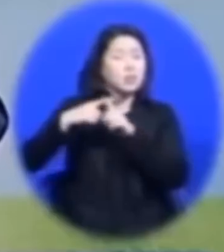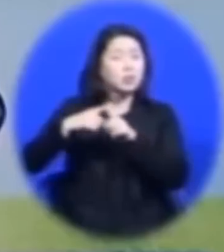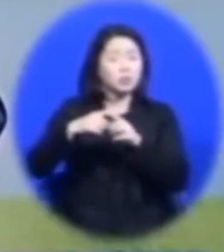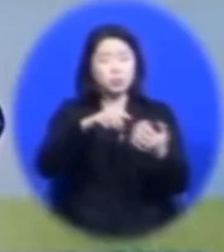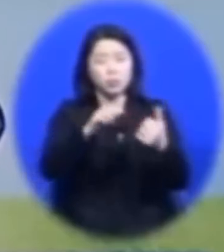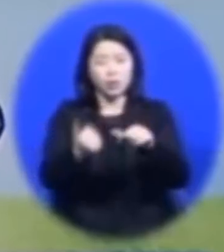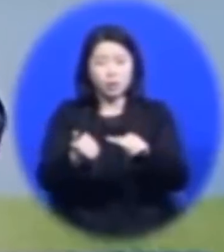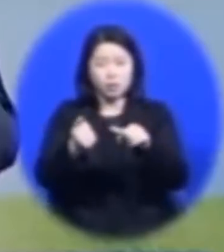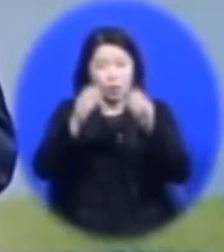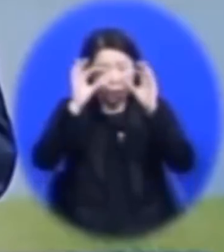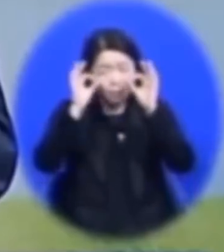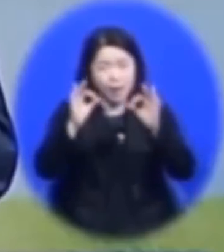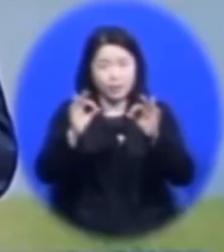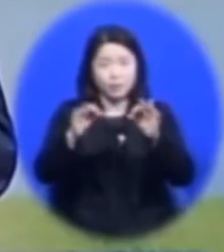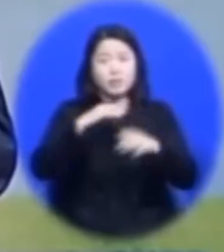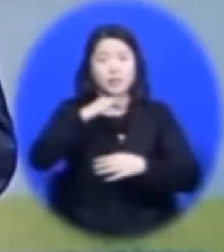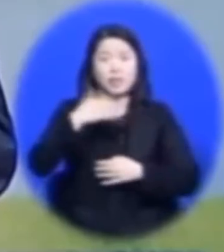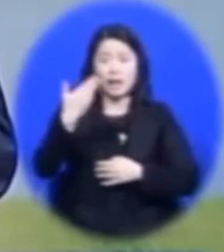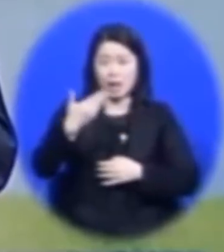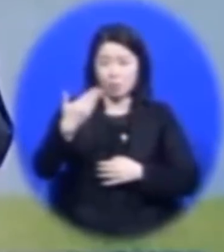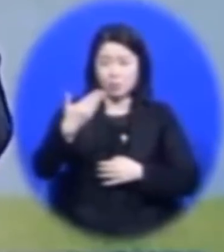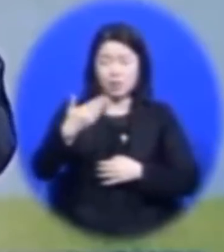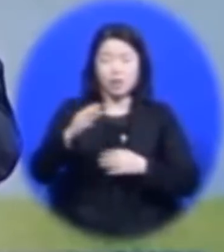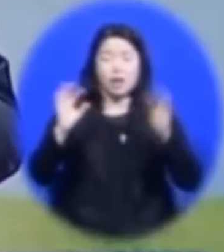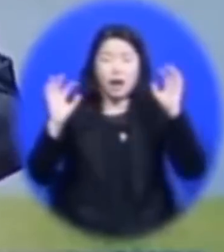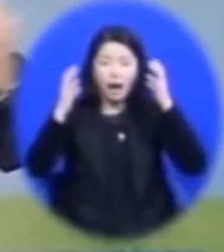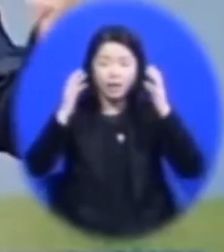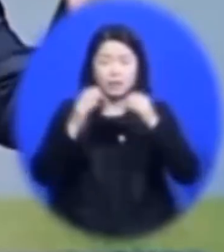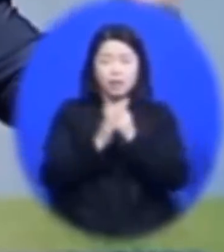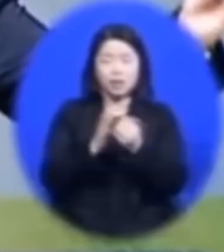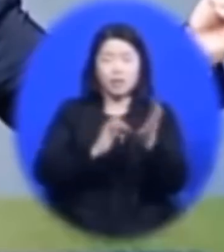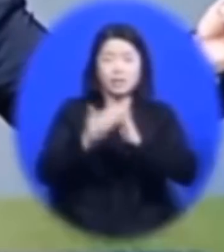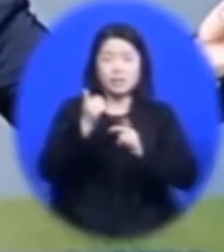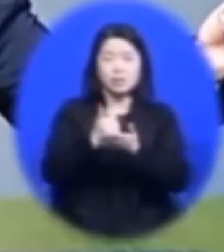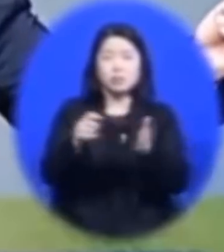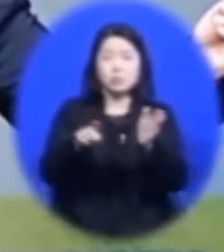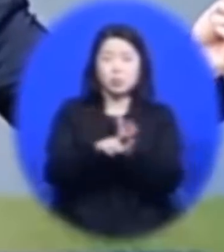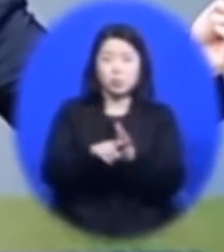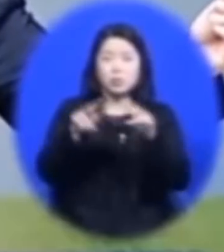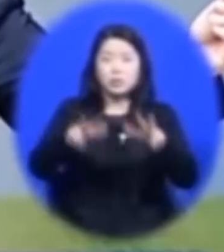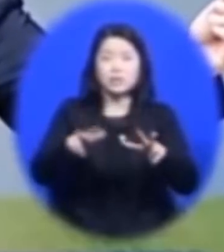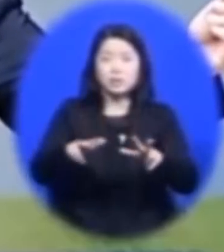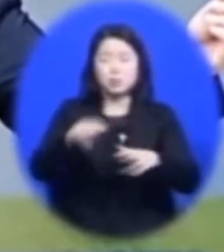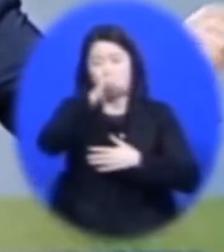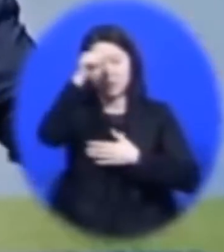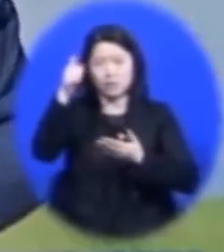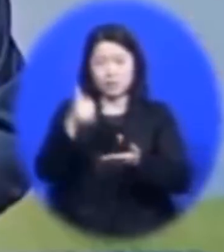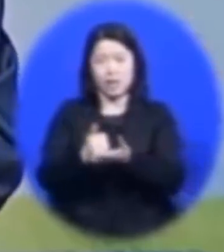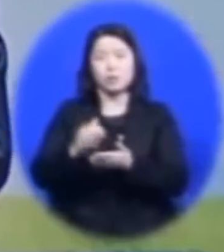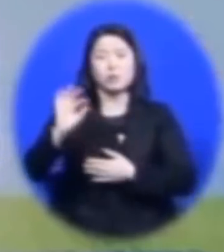보았던 9살 된 아이가 예수 믿고 지금은 장로가 되어 있어